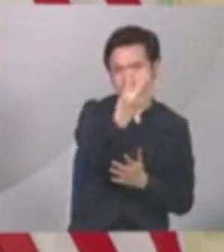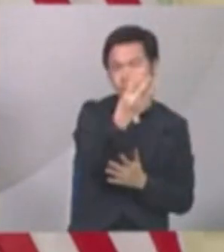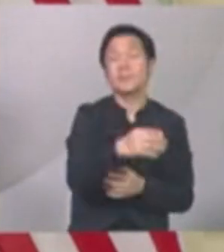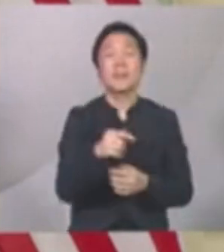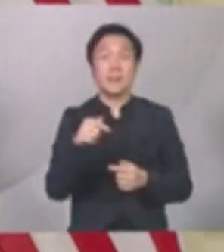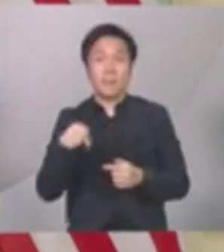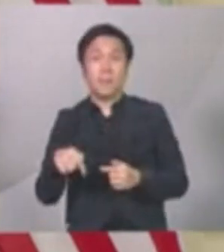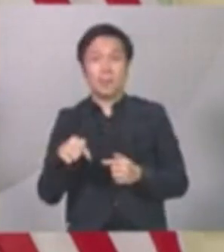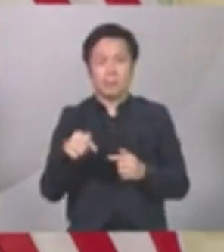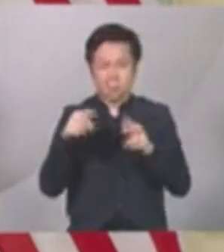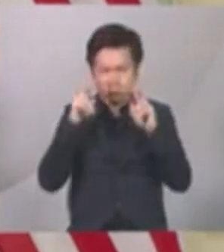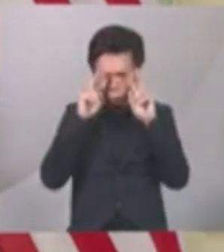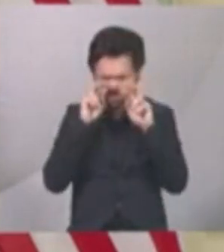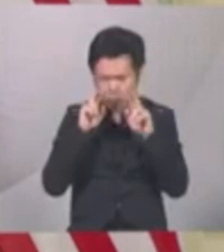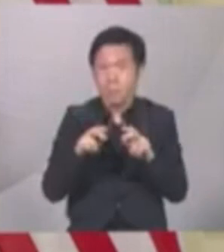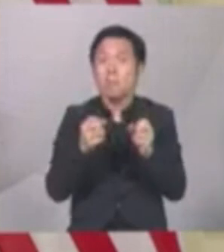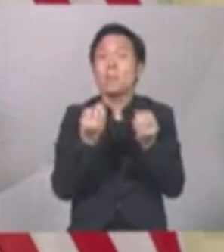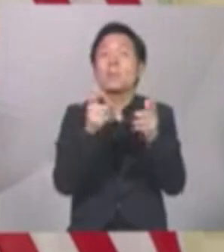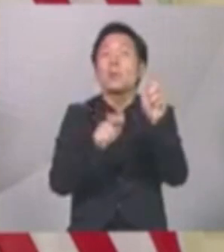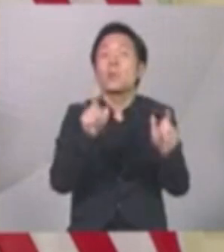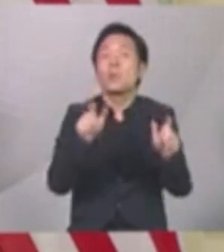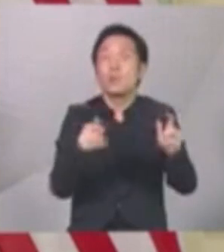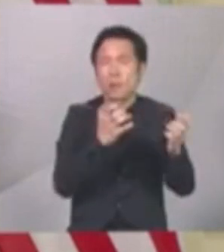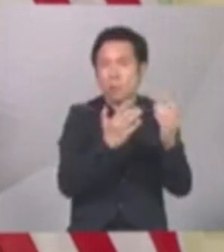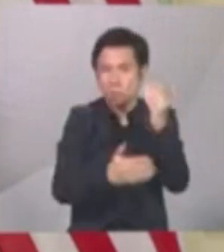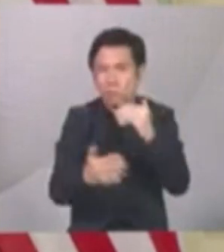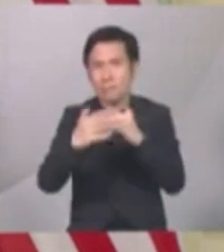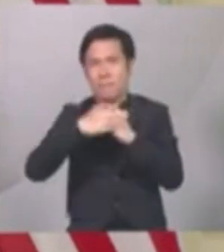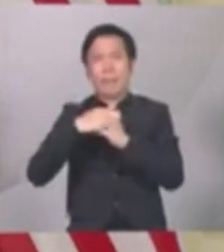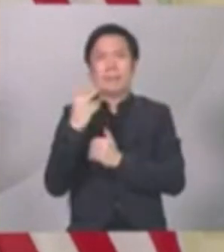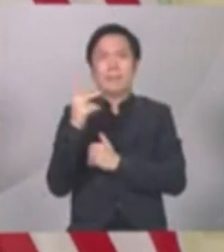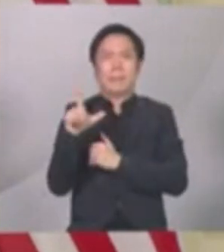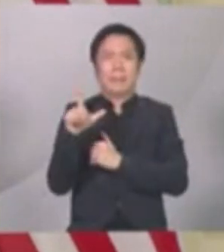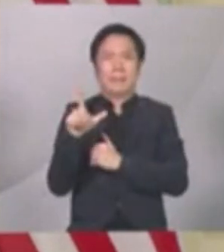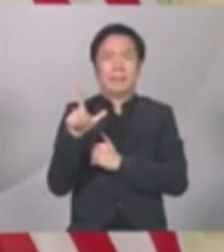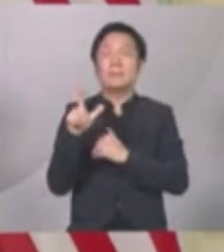mana yang nak pulang dan sebagainya. Barulah kita boleh merancang.